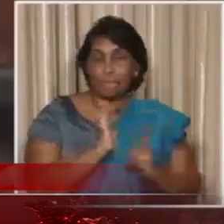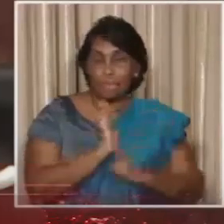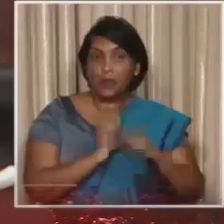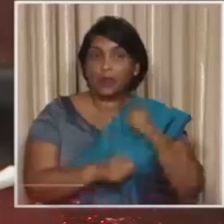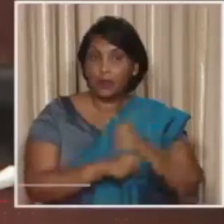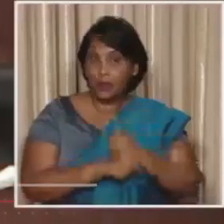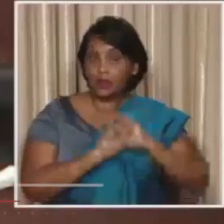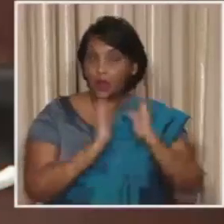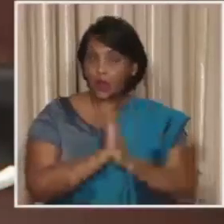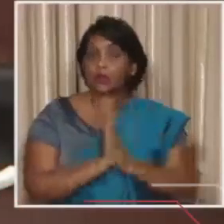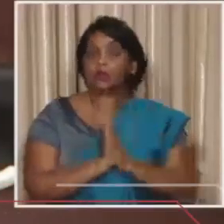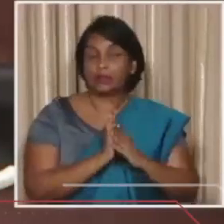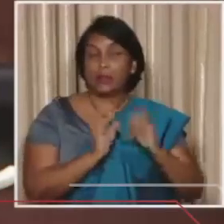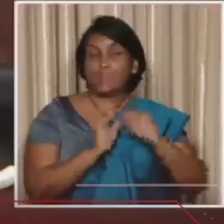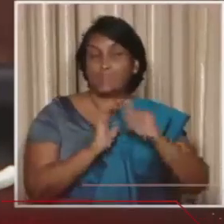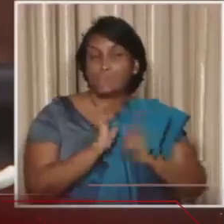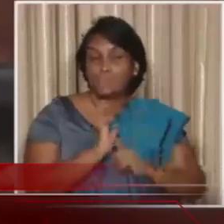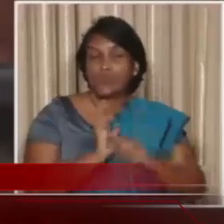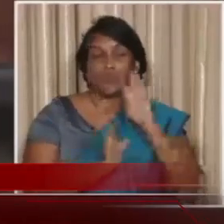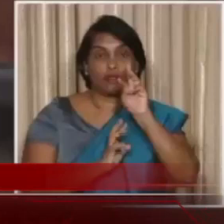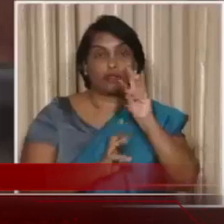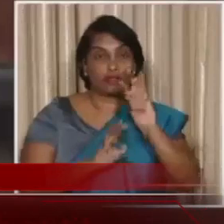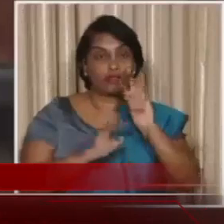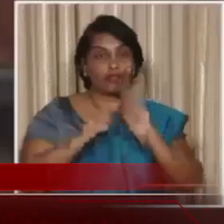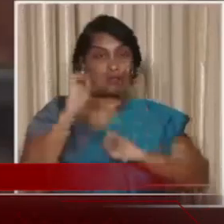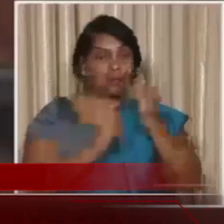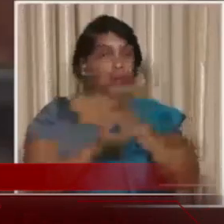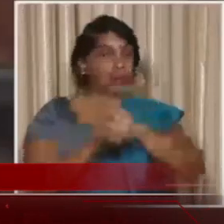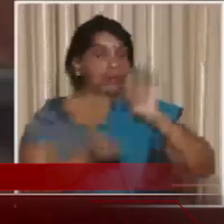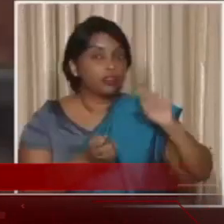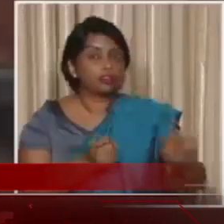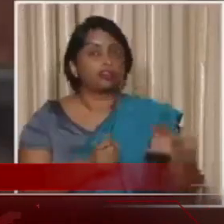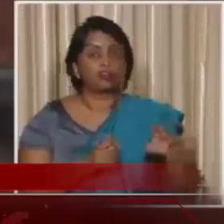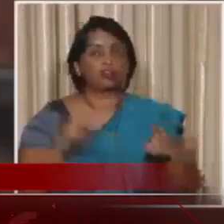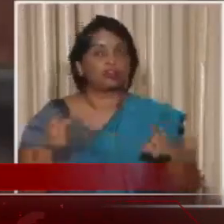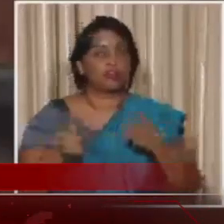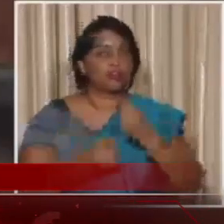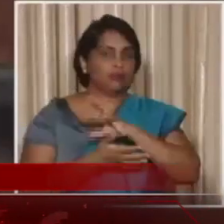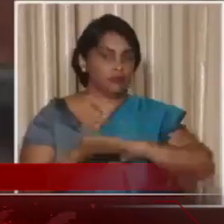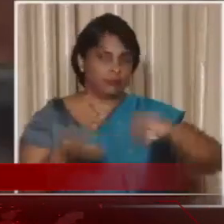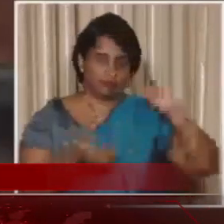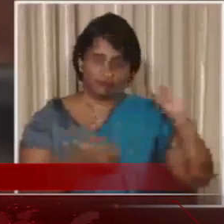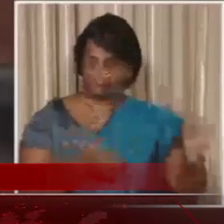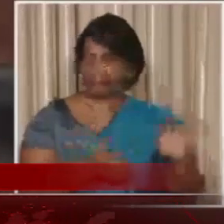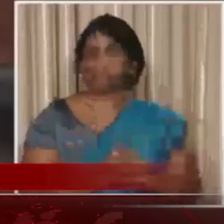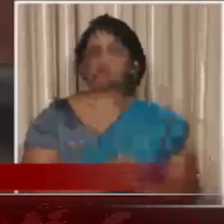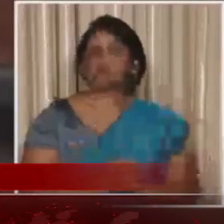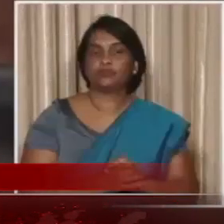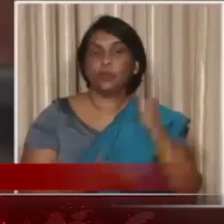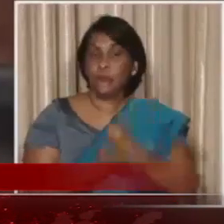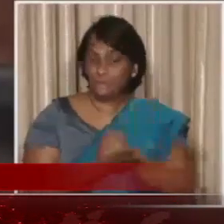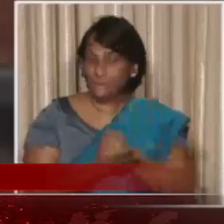රජයේ මුළු භාණ්ඩාගාර බැඳුම් කරවලින් 43%ක් ආයෝජනය කරලා තියෙන්නේ භාණ්ඩාගාර බිල්පත්වල. භාණ්ඩාගාර බැඳුම් කරවල බැංකු